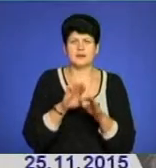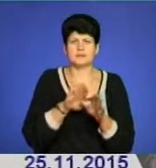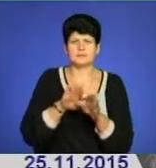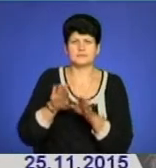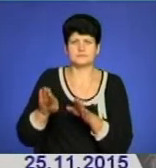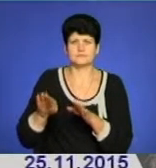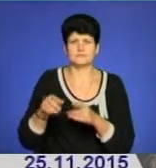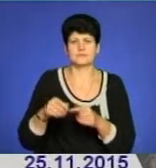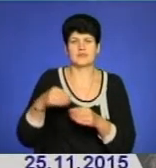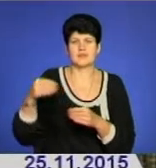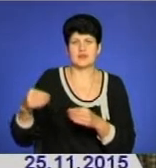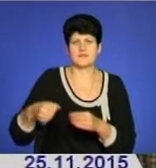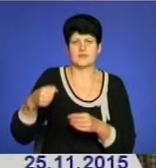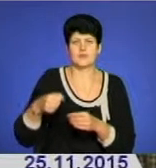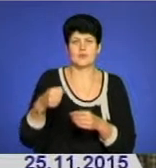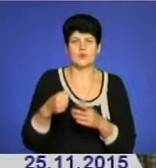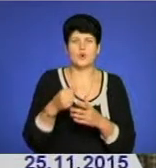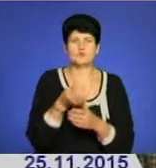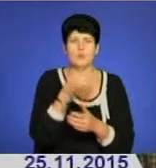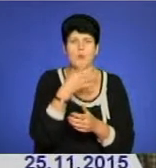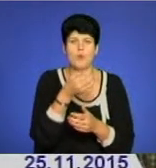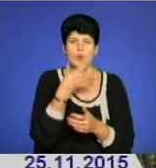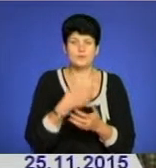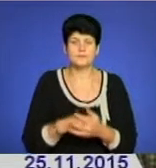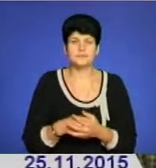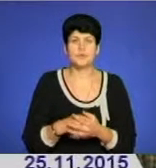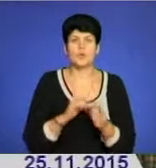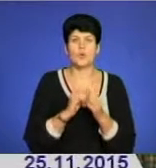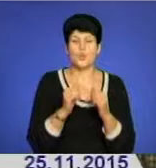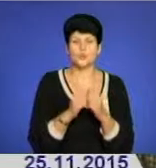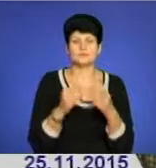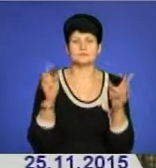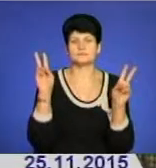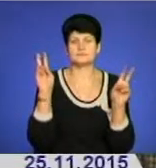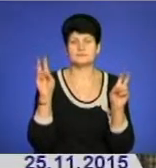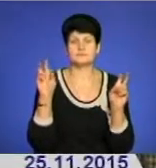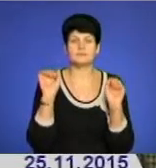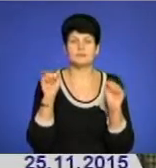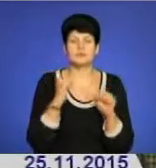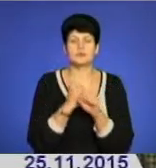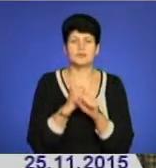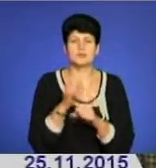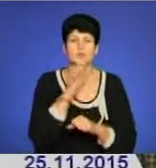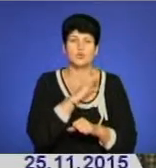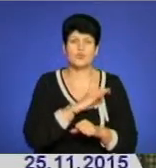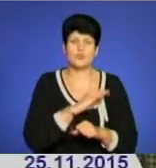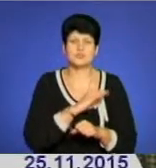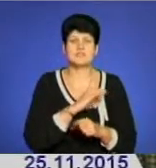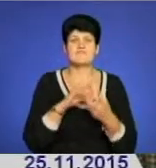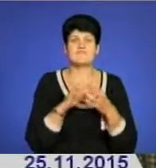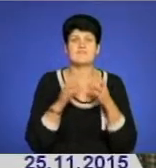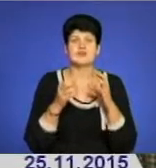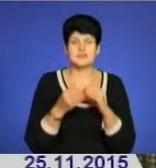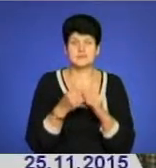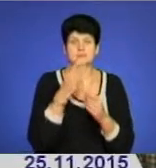відра з попкорном. З кожного з тих сюжетів ми можемо робити якісь корисні, позитивні висновки, виходячи з